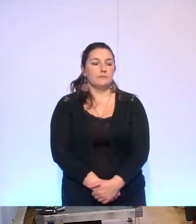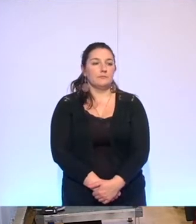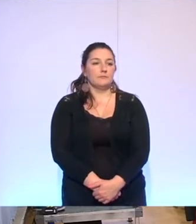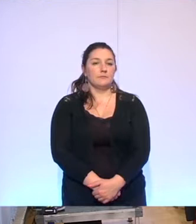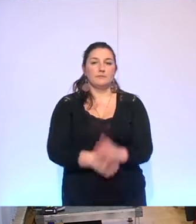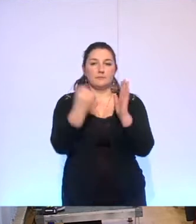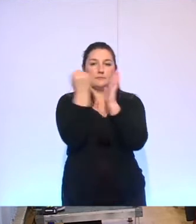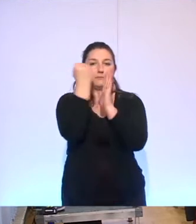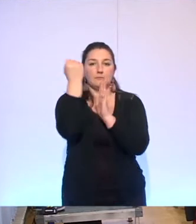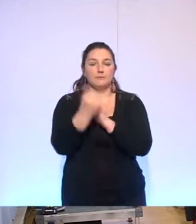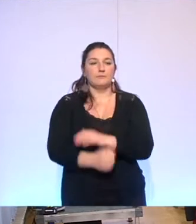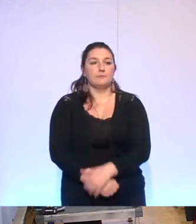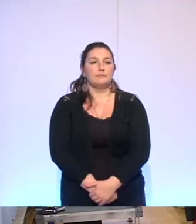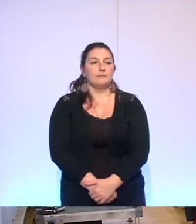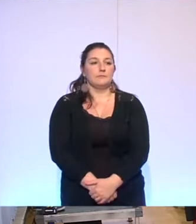Pour.